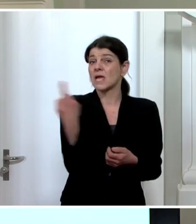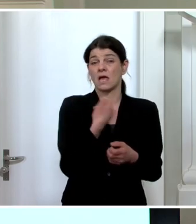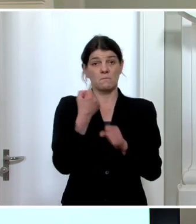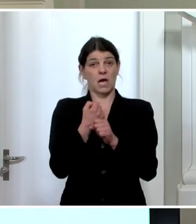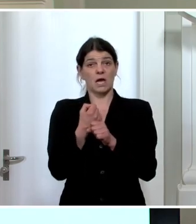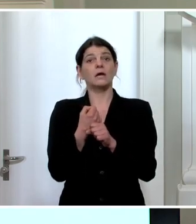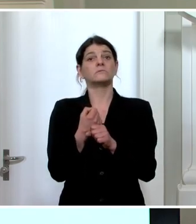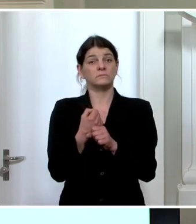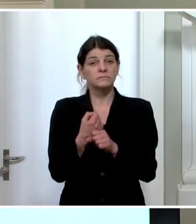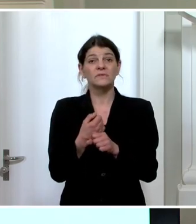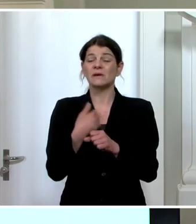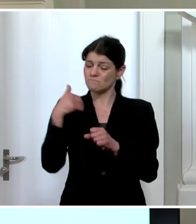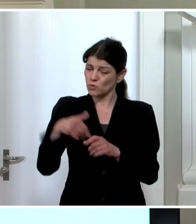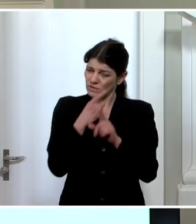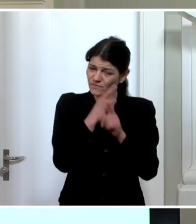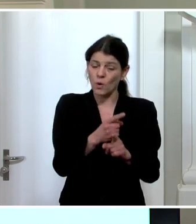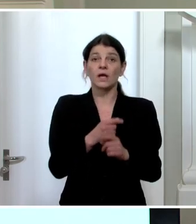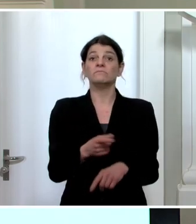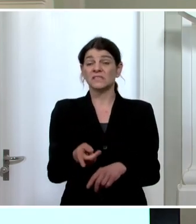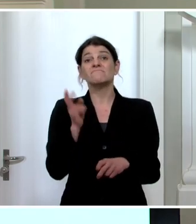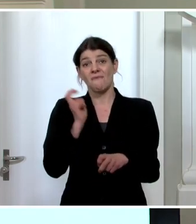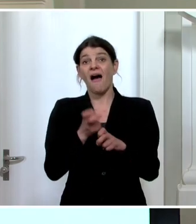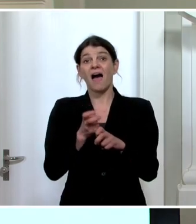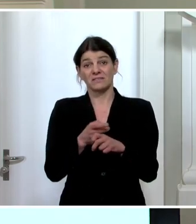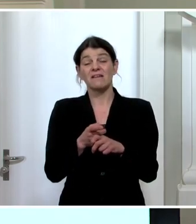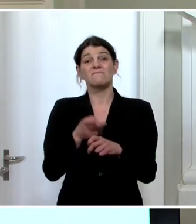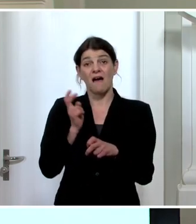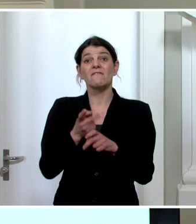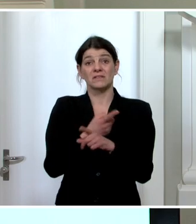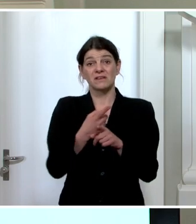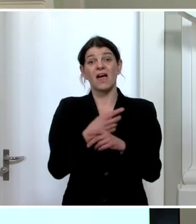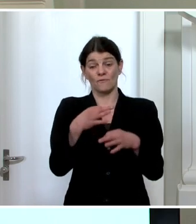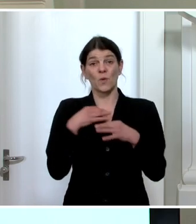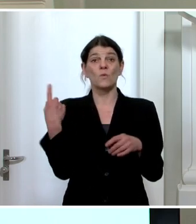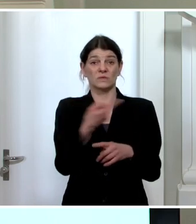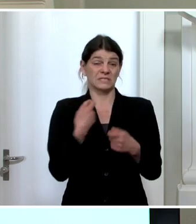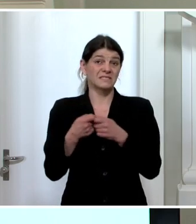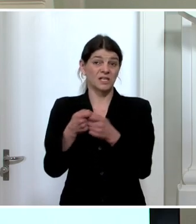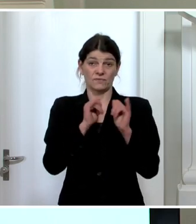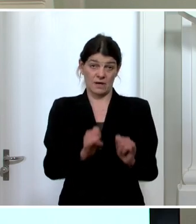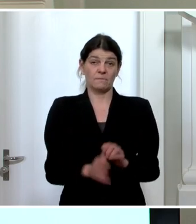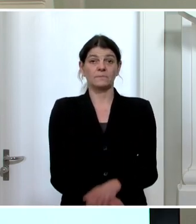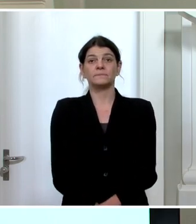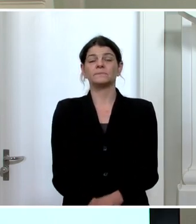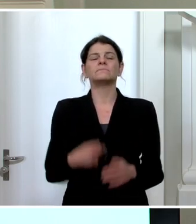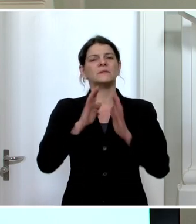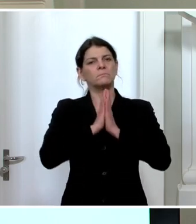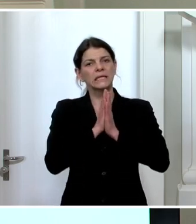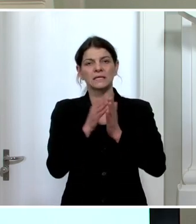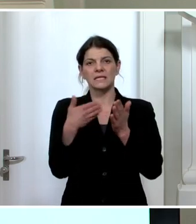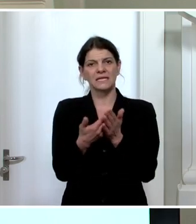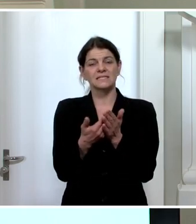und einhalten müssen, ist eine harte Bewährungsprobe für uns als Gesellschaft. Ich bitte Sie